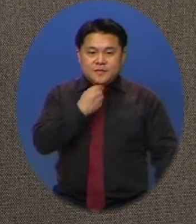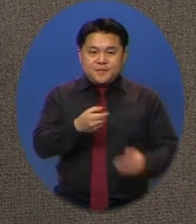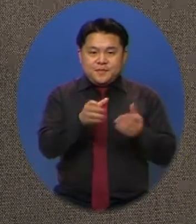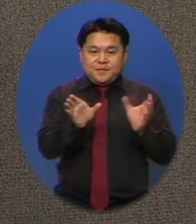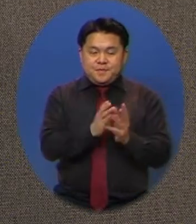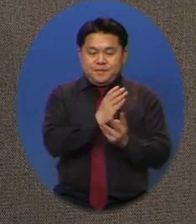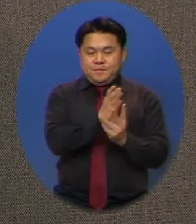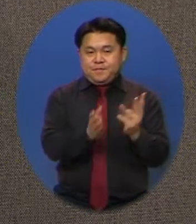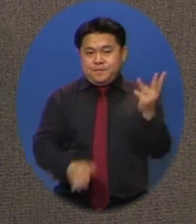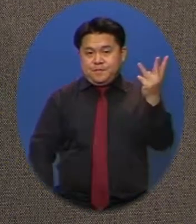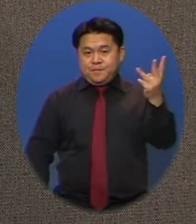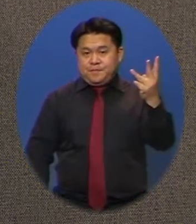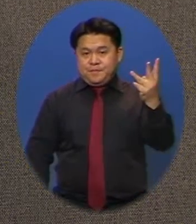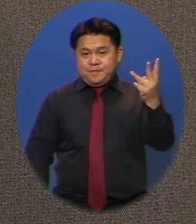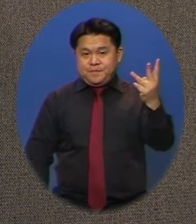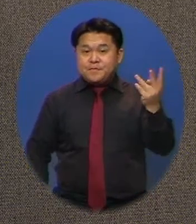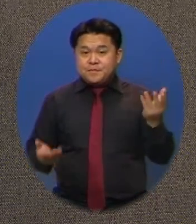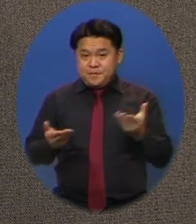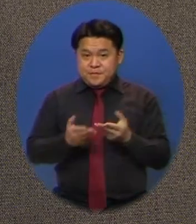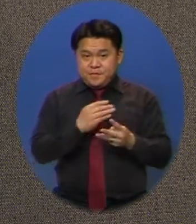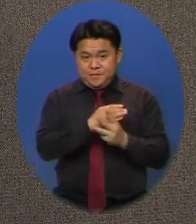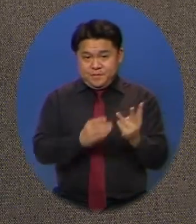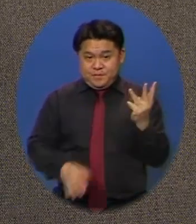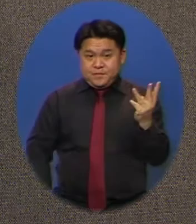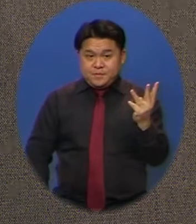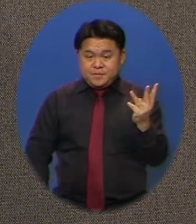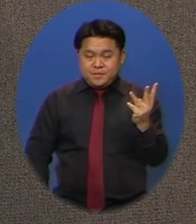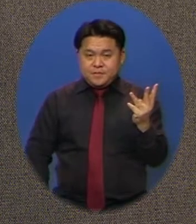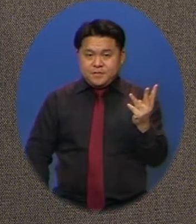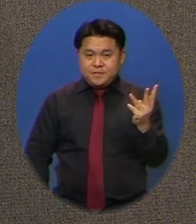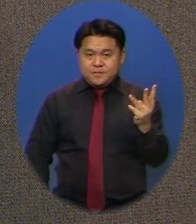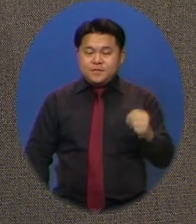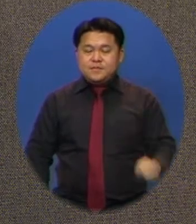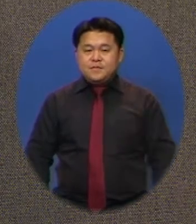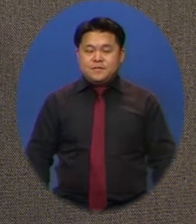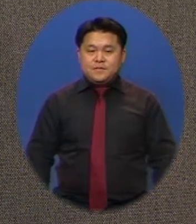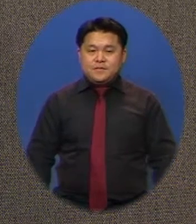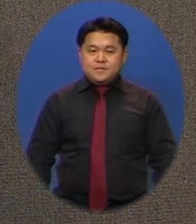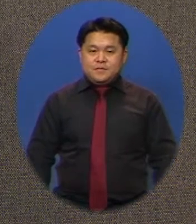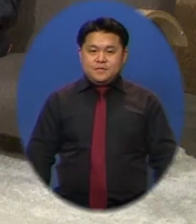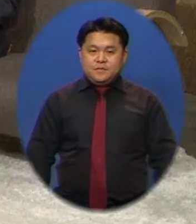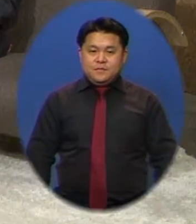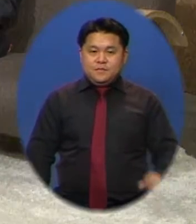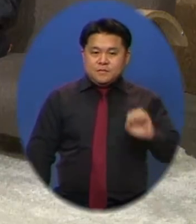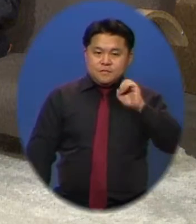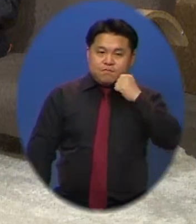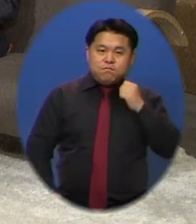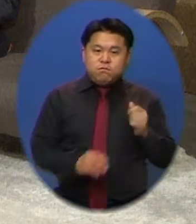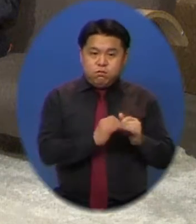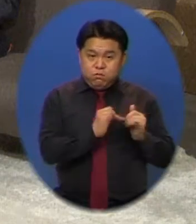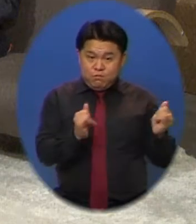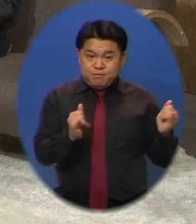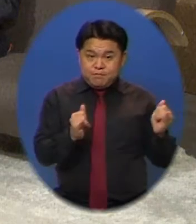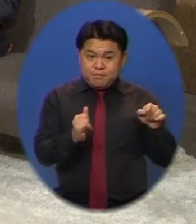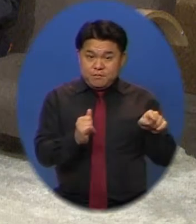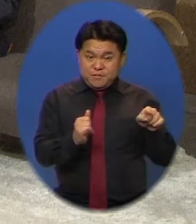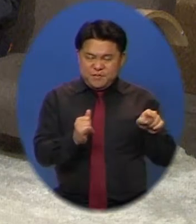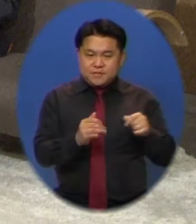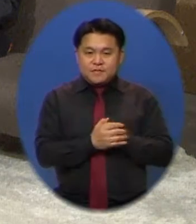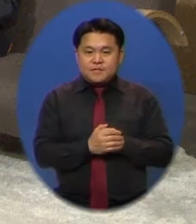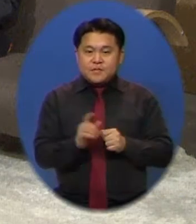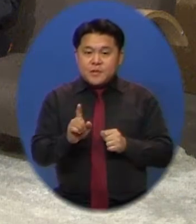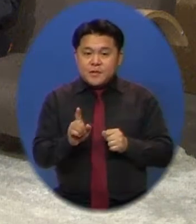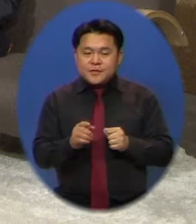세 가지 부분으로 업무 복지 업무를 수행을 하고 있습니다. 어려운 분들, 생활에